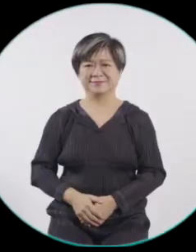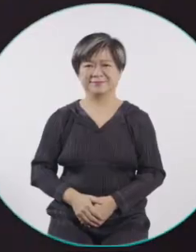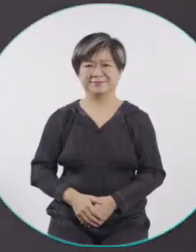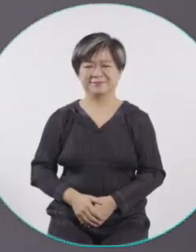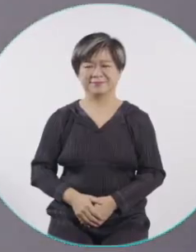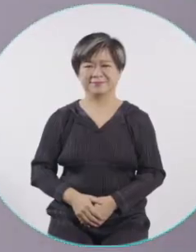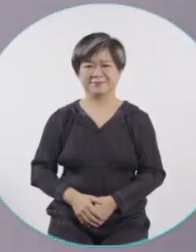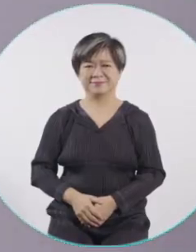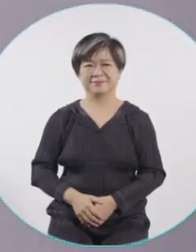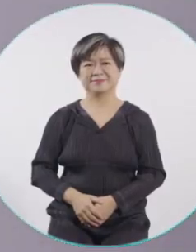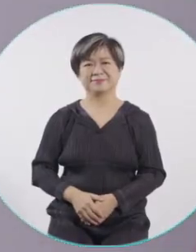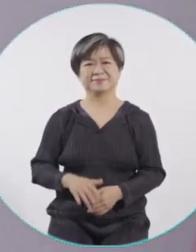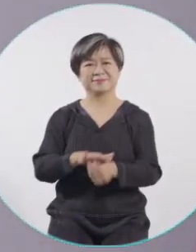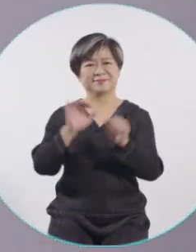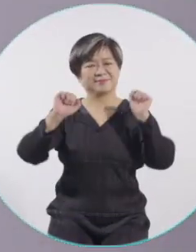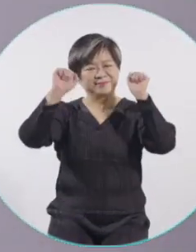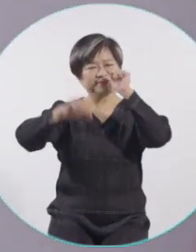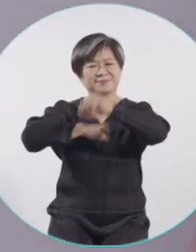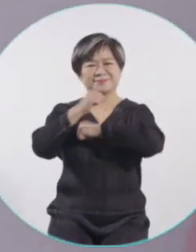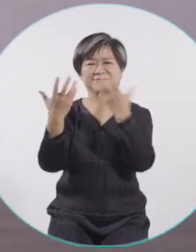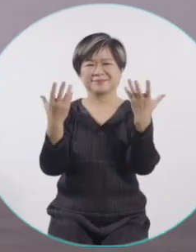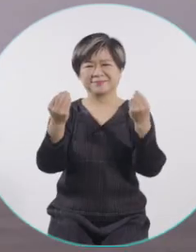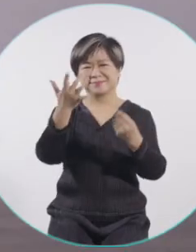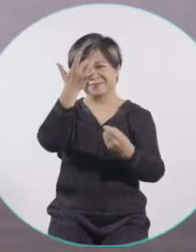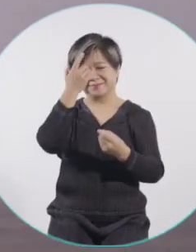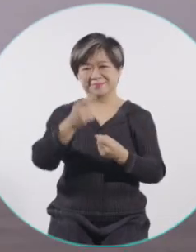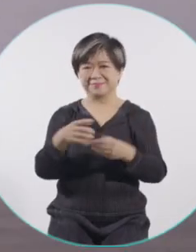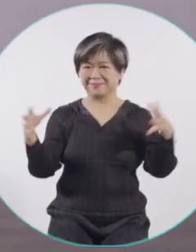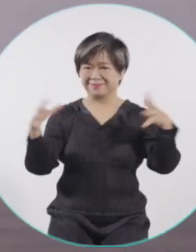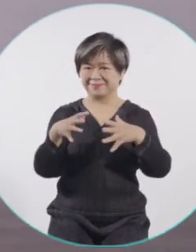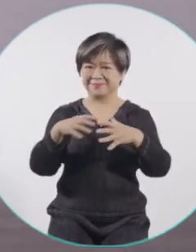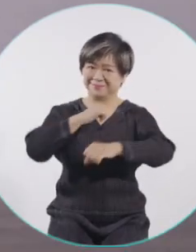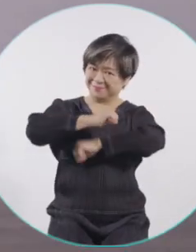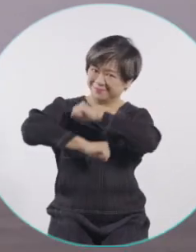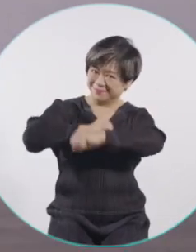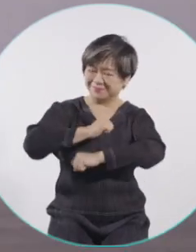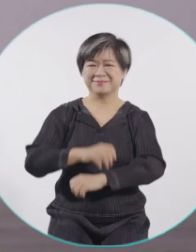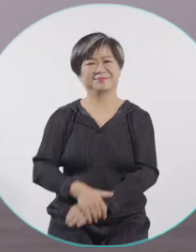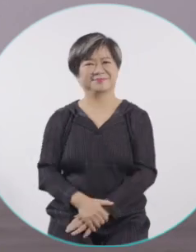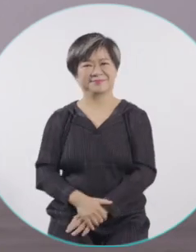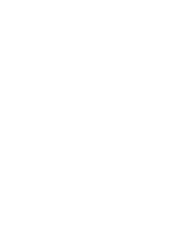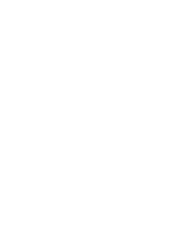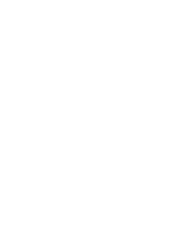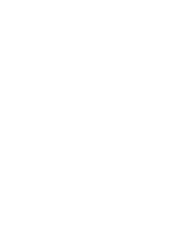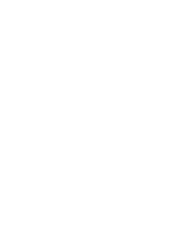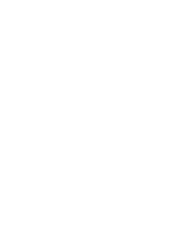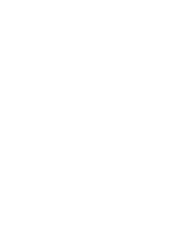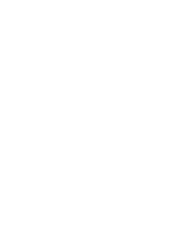爱运动，动物爱 ，Together we move。